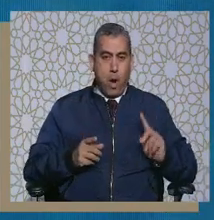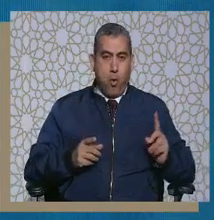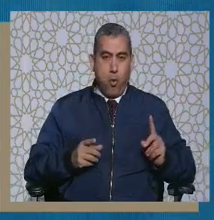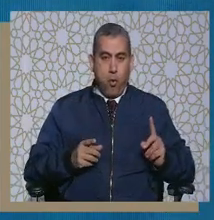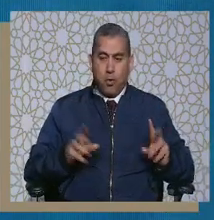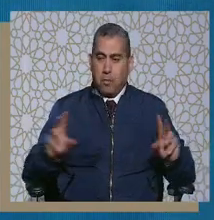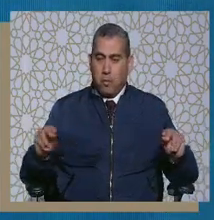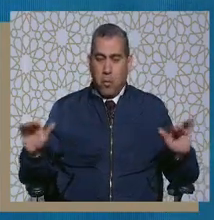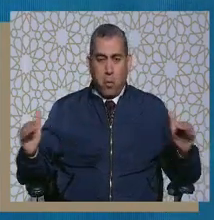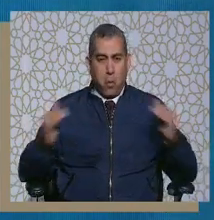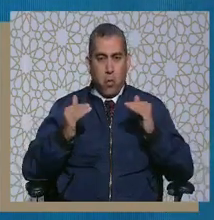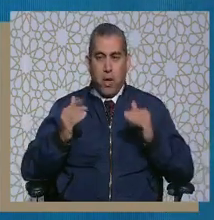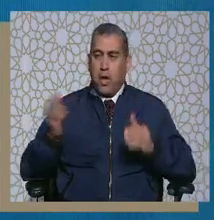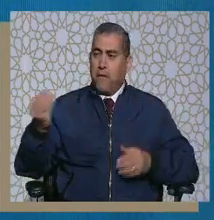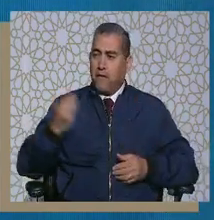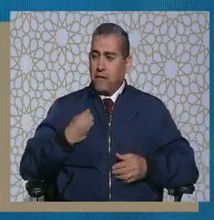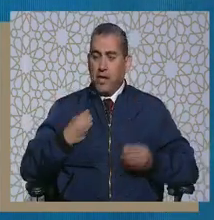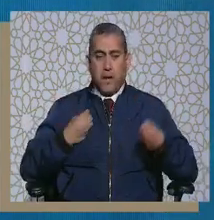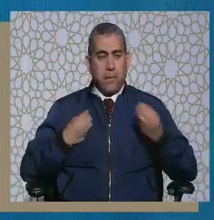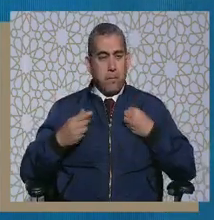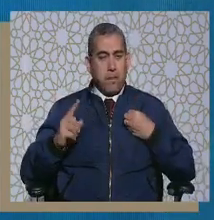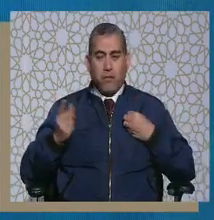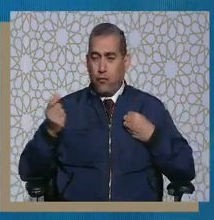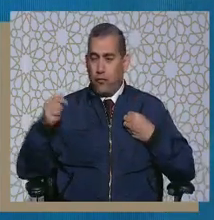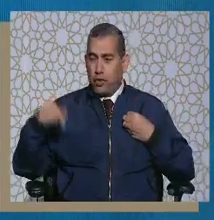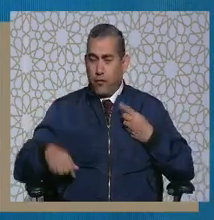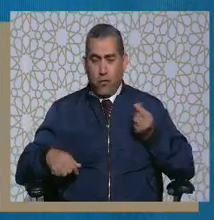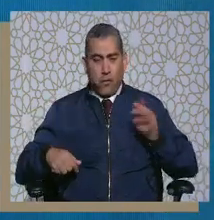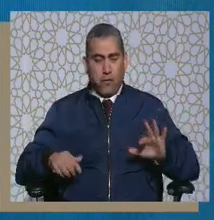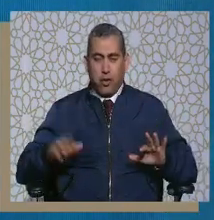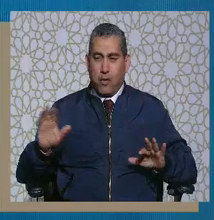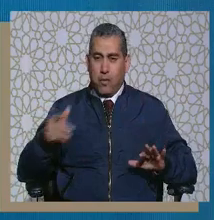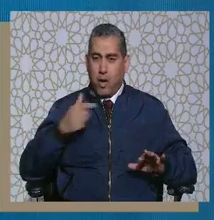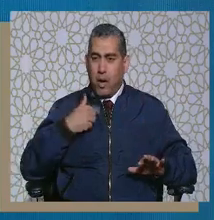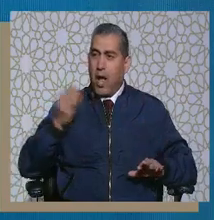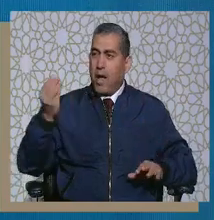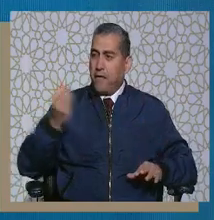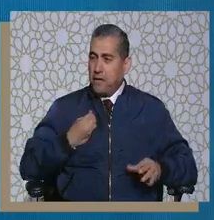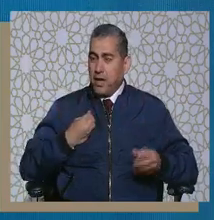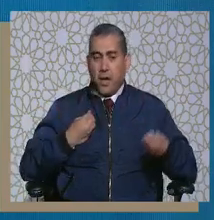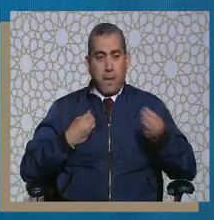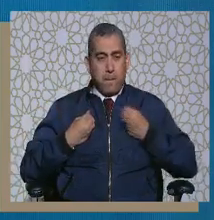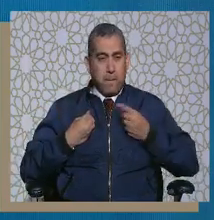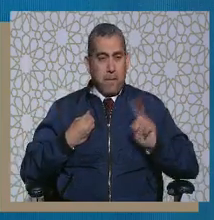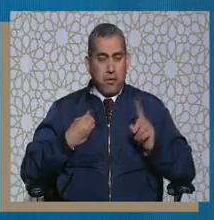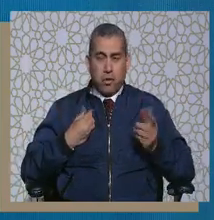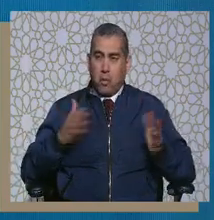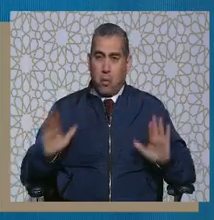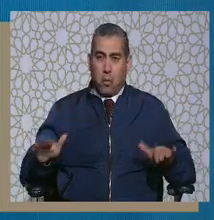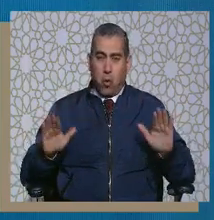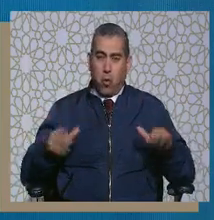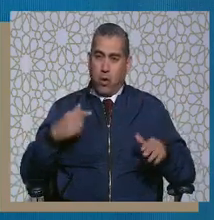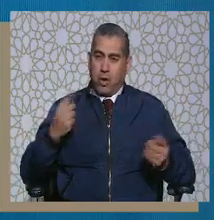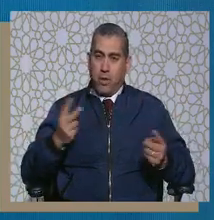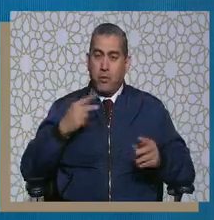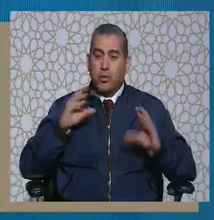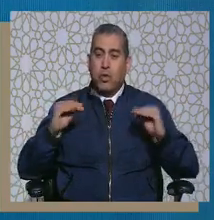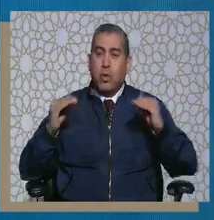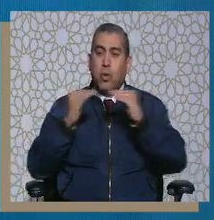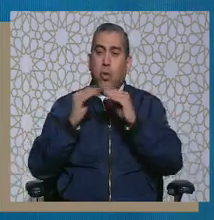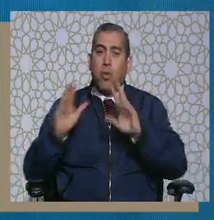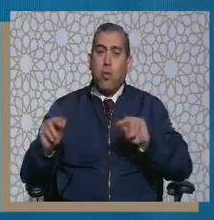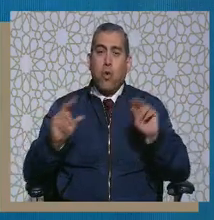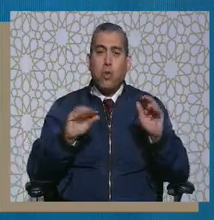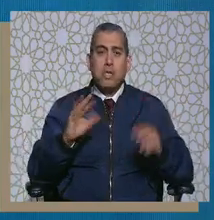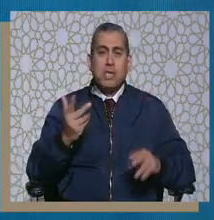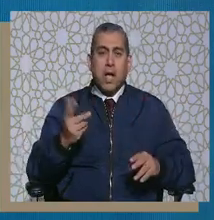يجيله او ما يجيلو هساوي ما عنده المنع والعطاء ليه بيتساوي عنده المنع والغطاء